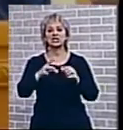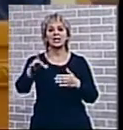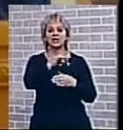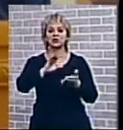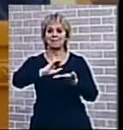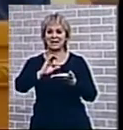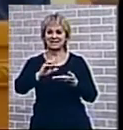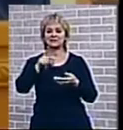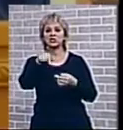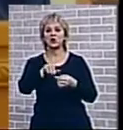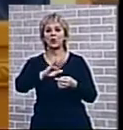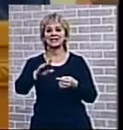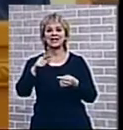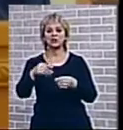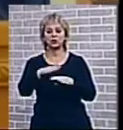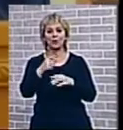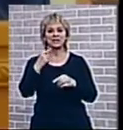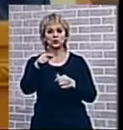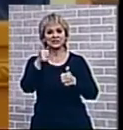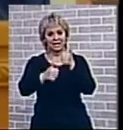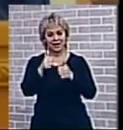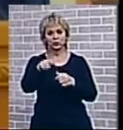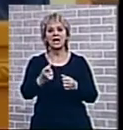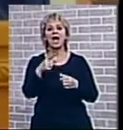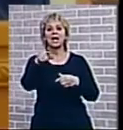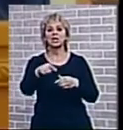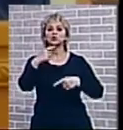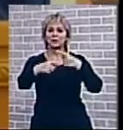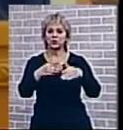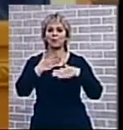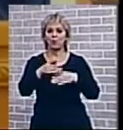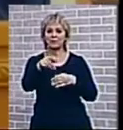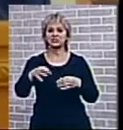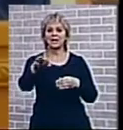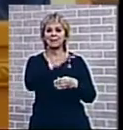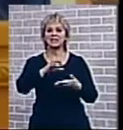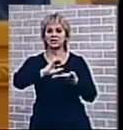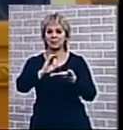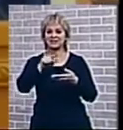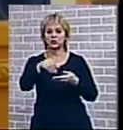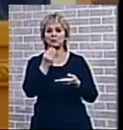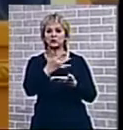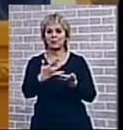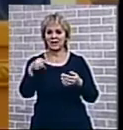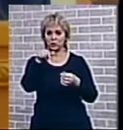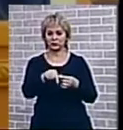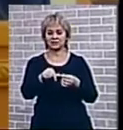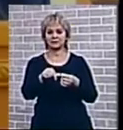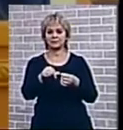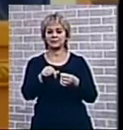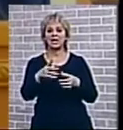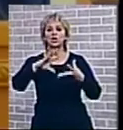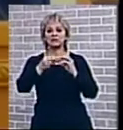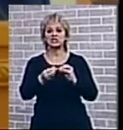регионального производителя от недобросовестных конкурентов и оказывать методическую помощь областным производителям пищевой продукции.